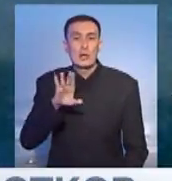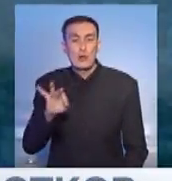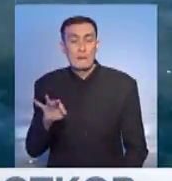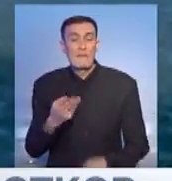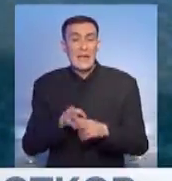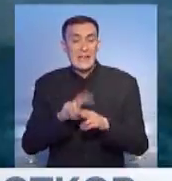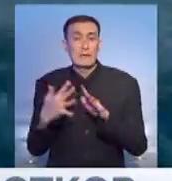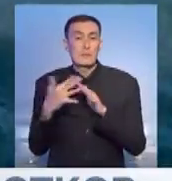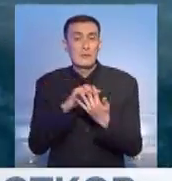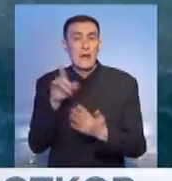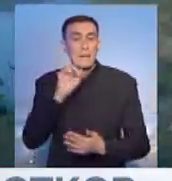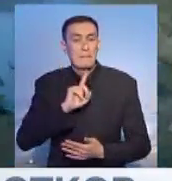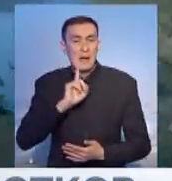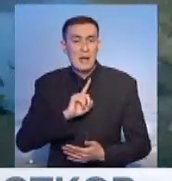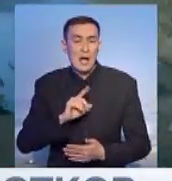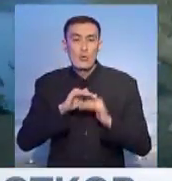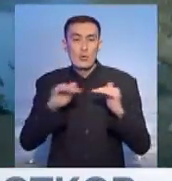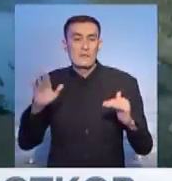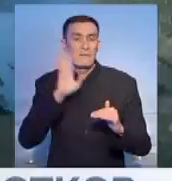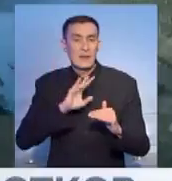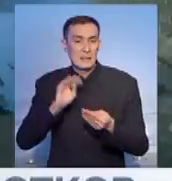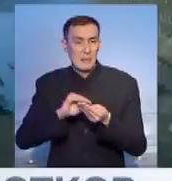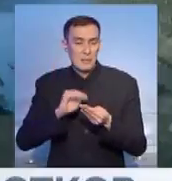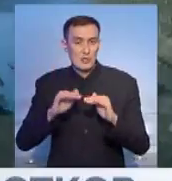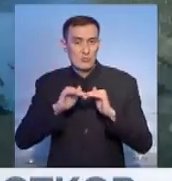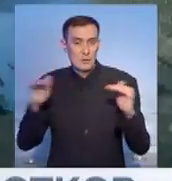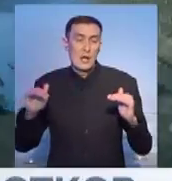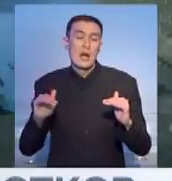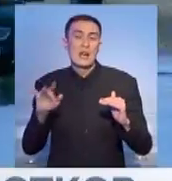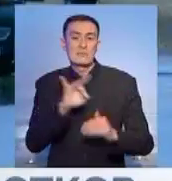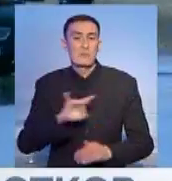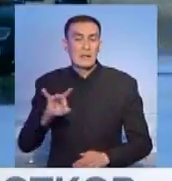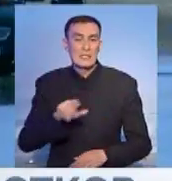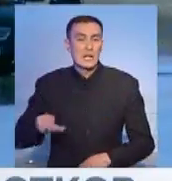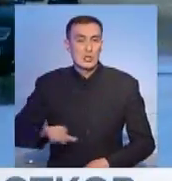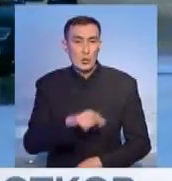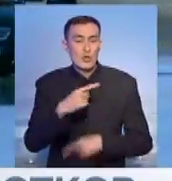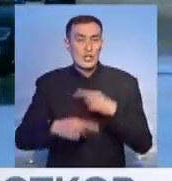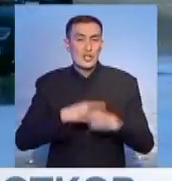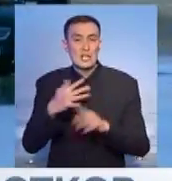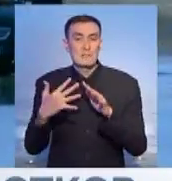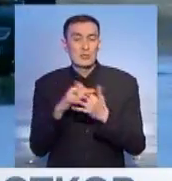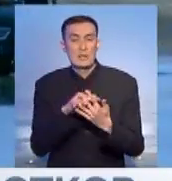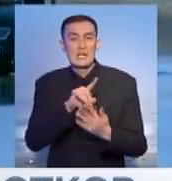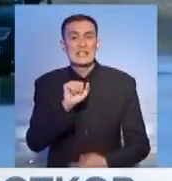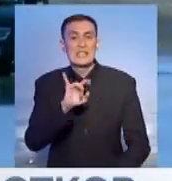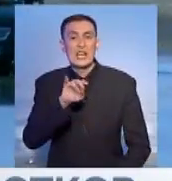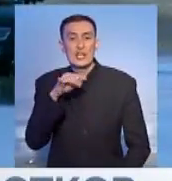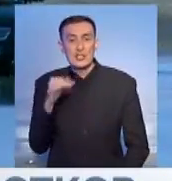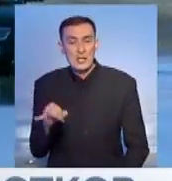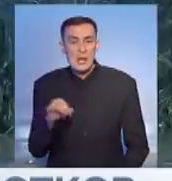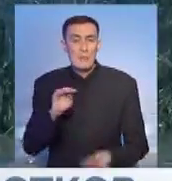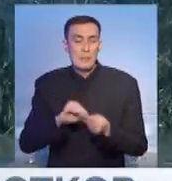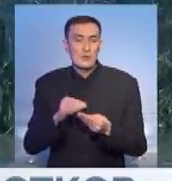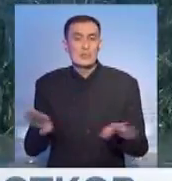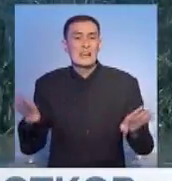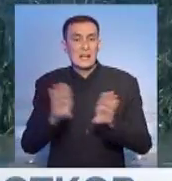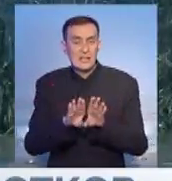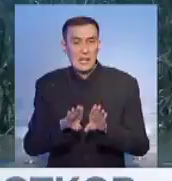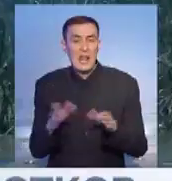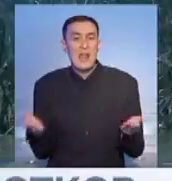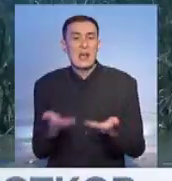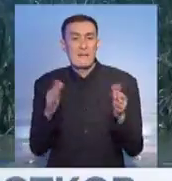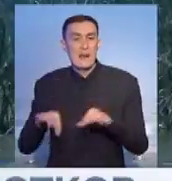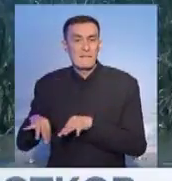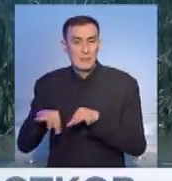населенных пунктах пока не спадает уровень воды. Часть республиканской дороги, проходящей через поселок Заречный, остается закрытой для